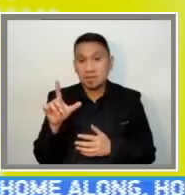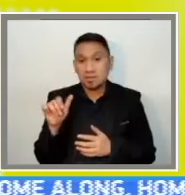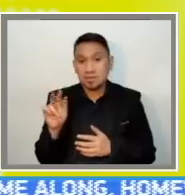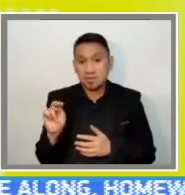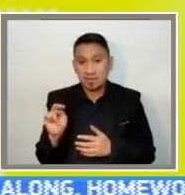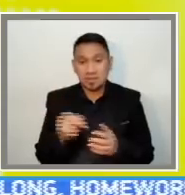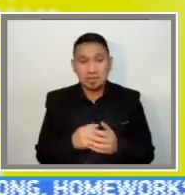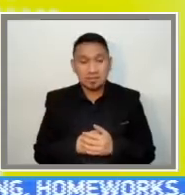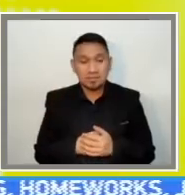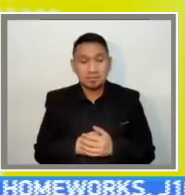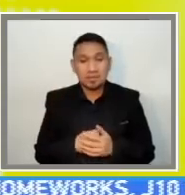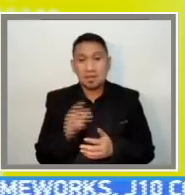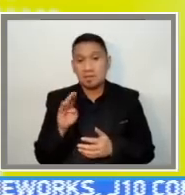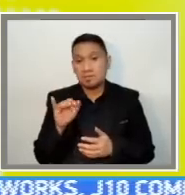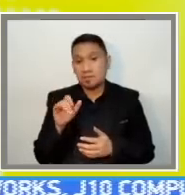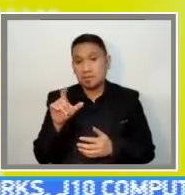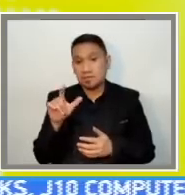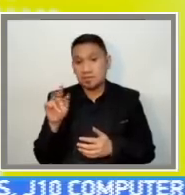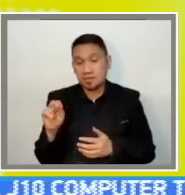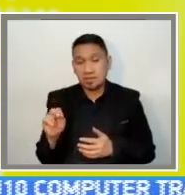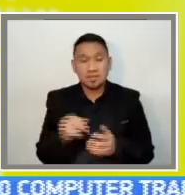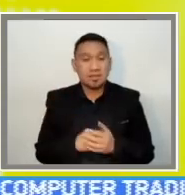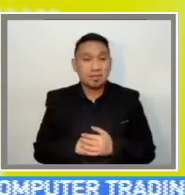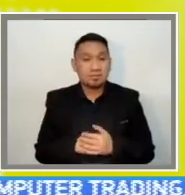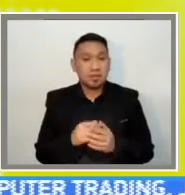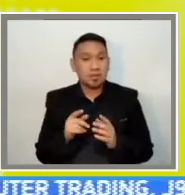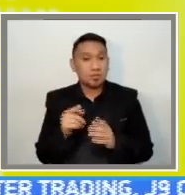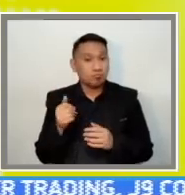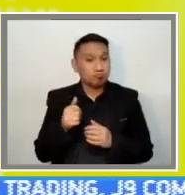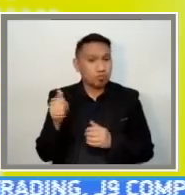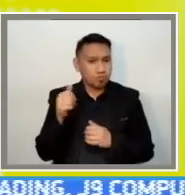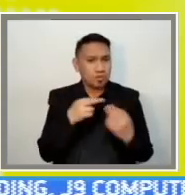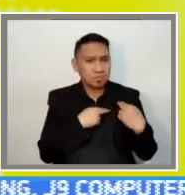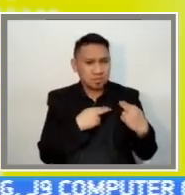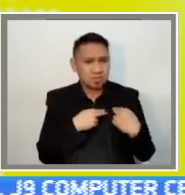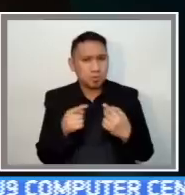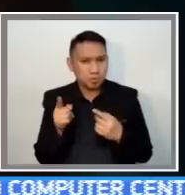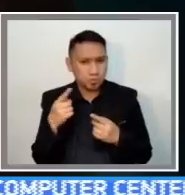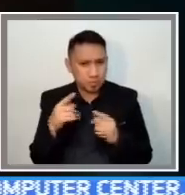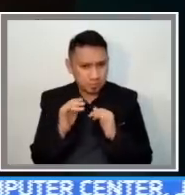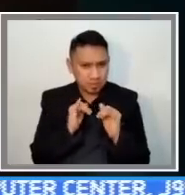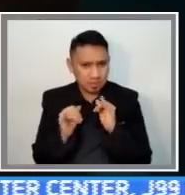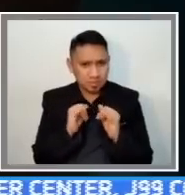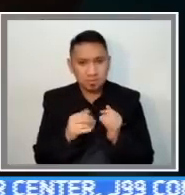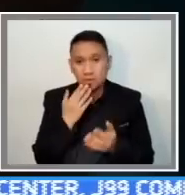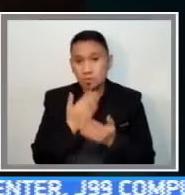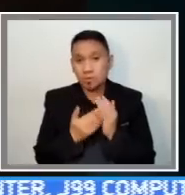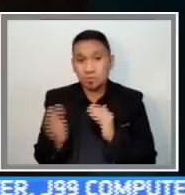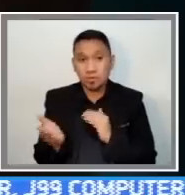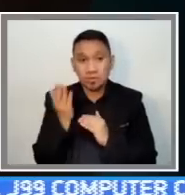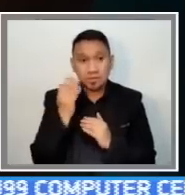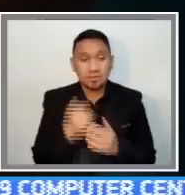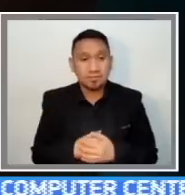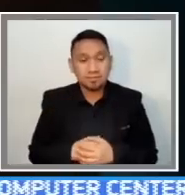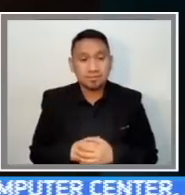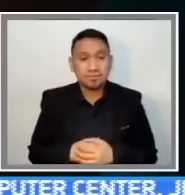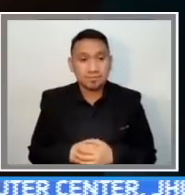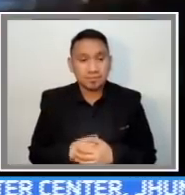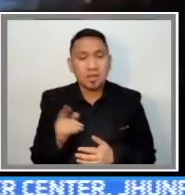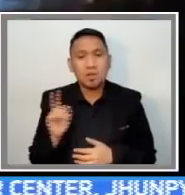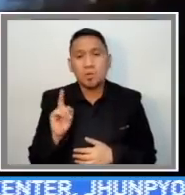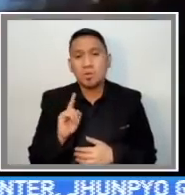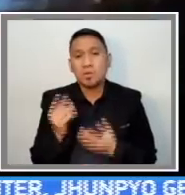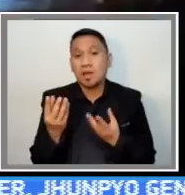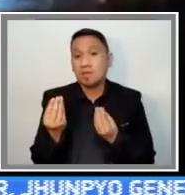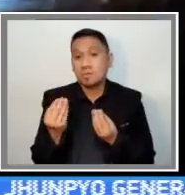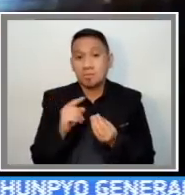Basilan PDRRMO Chief Nixon Alonzo. Magandang umaga po sa inyo. Magandang umaga po, Sir Rafi. Opo, ano po yung latest dito sa